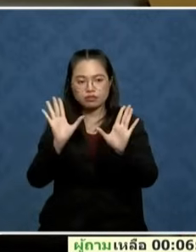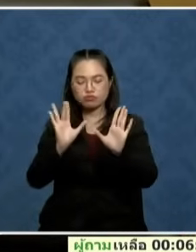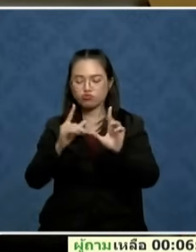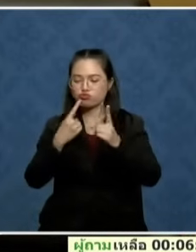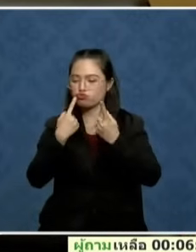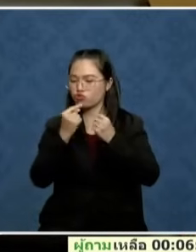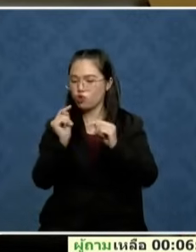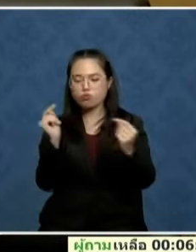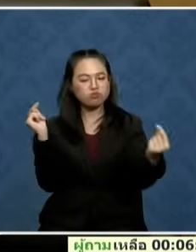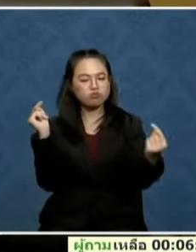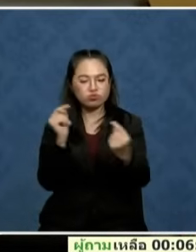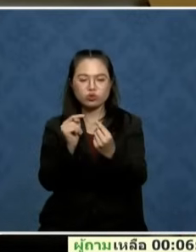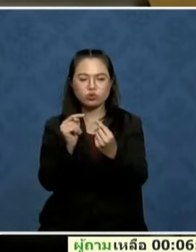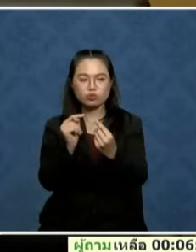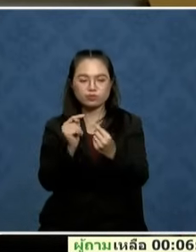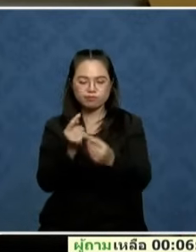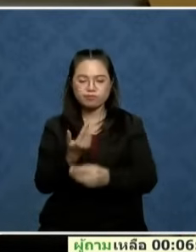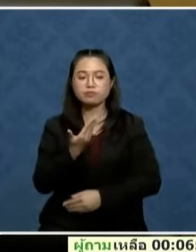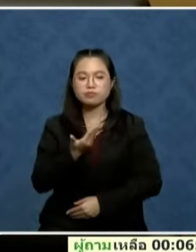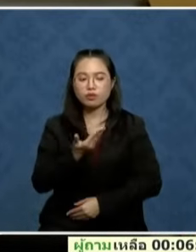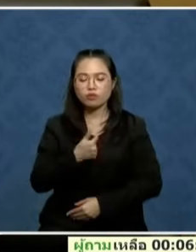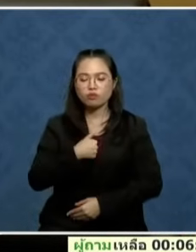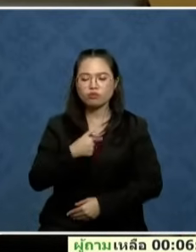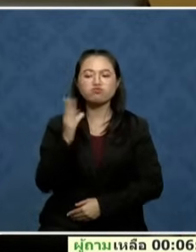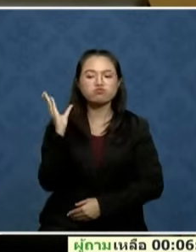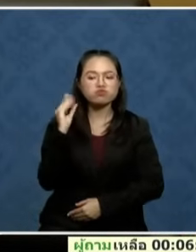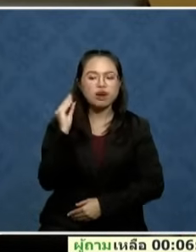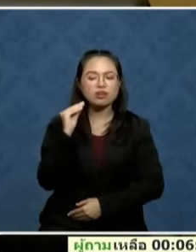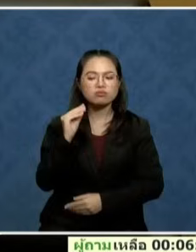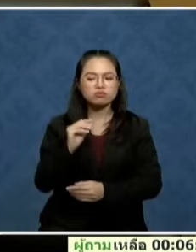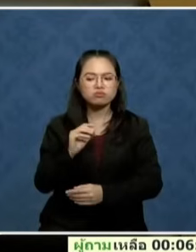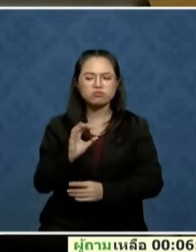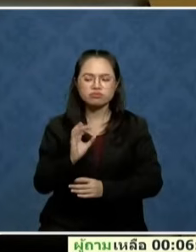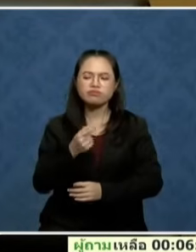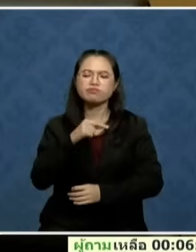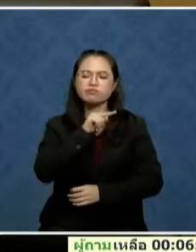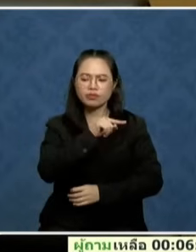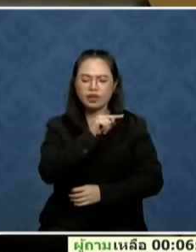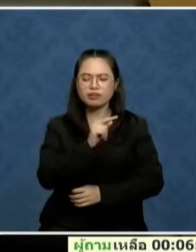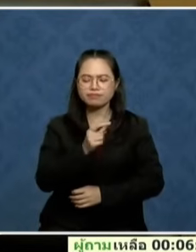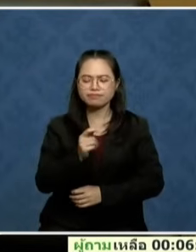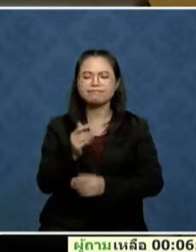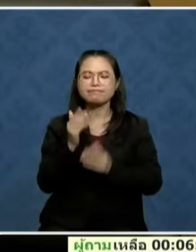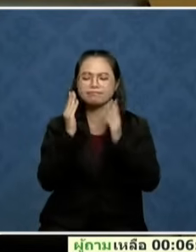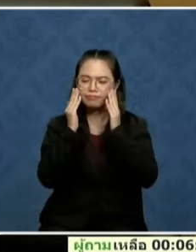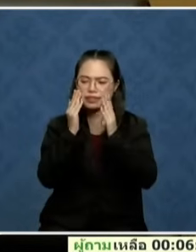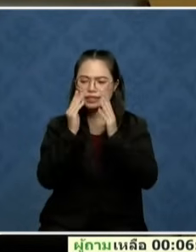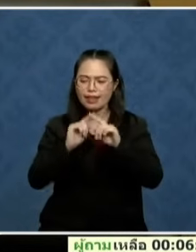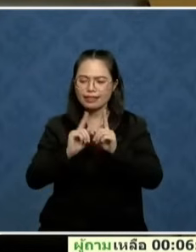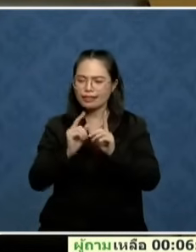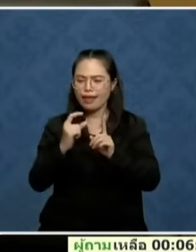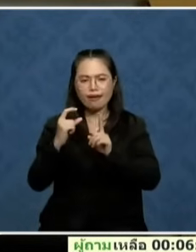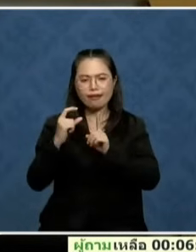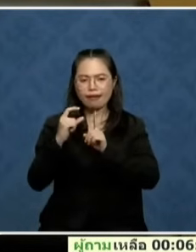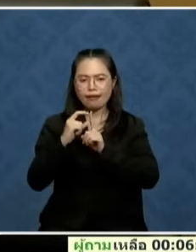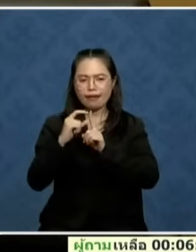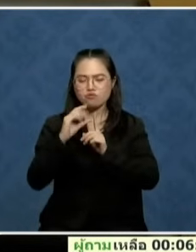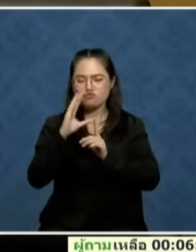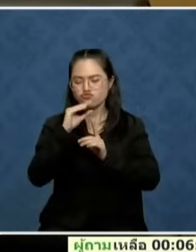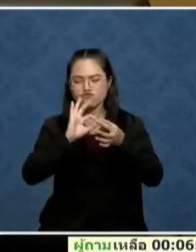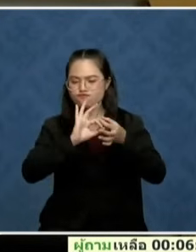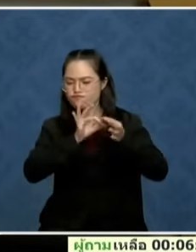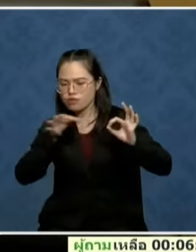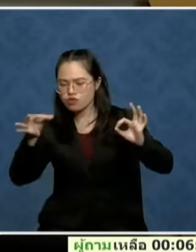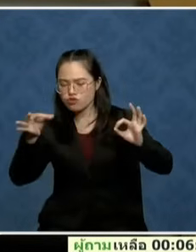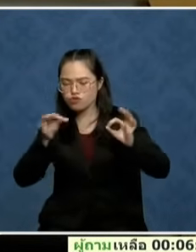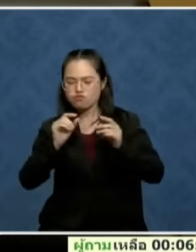ดิฉันฟังแล้วนะคะท่านผู้ตั้งกระทู้ก็มีความตั้งใจ แต่เนื่องจากคำพูดหรือประโยคบางอย่างซึ่งมันเป็นเรื่องของ